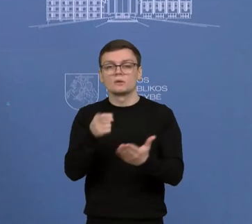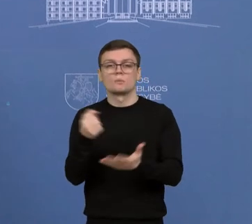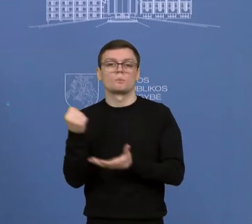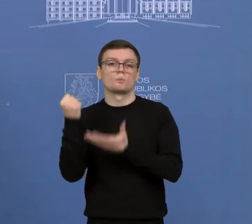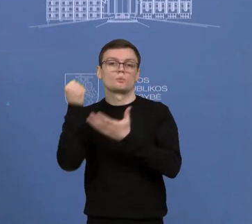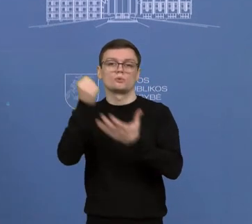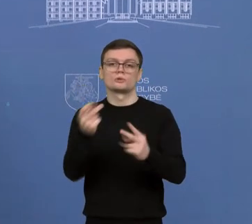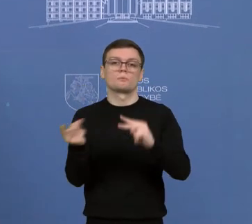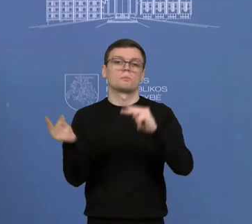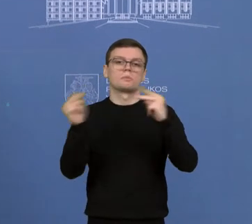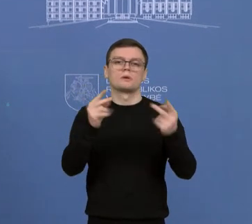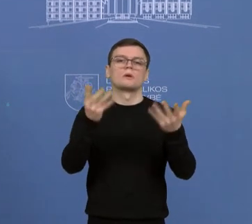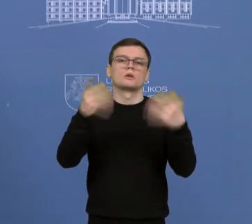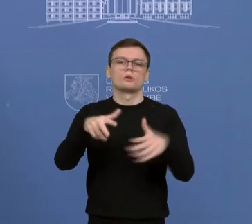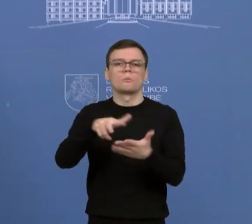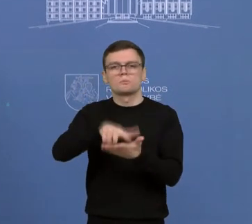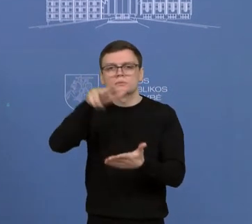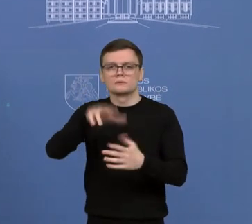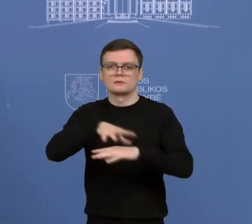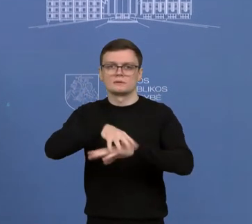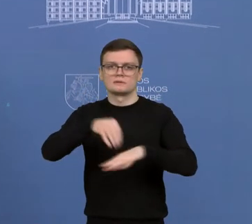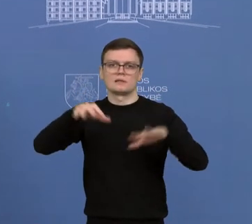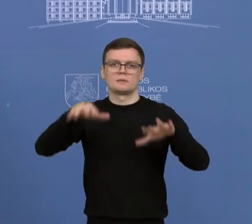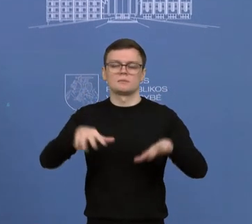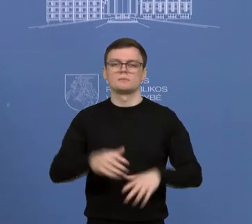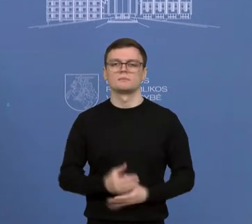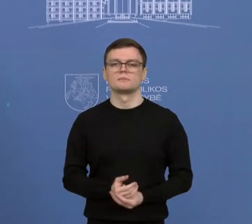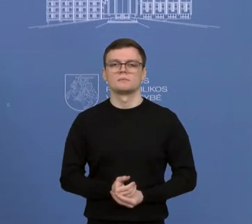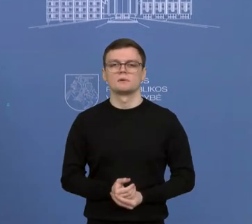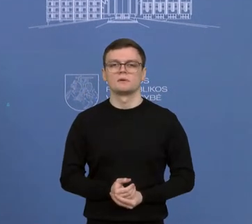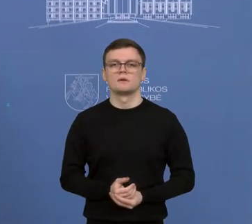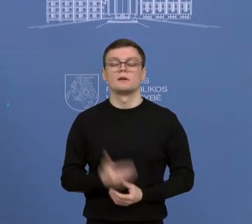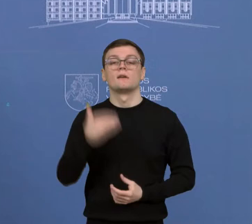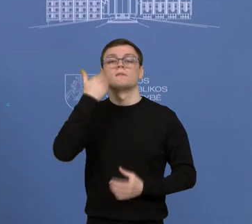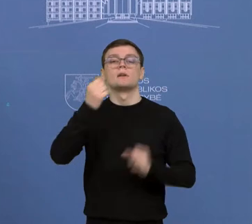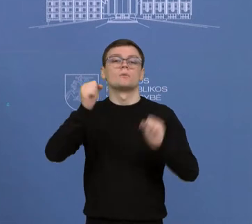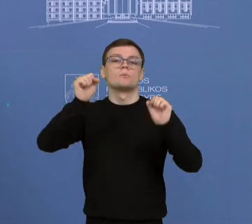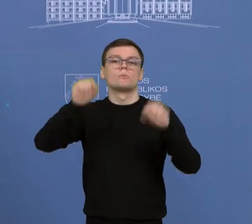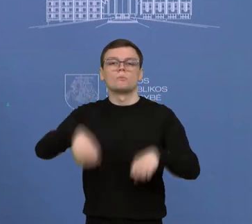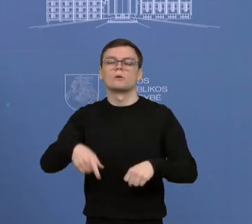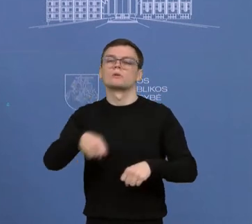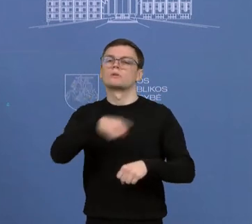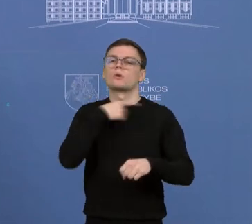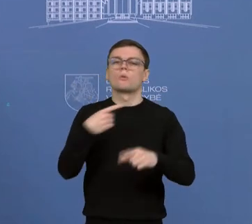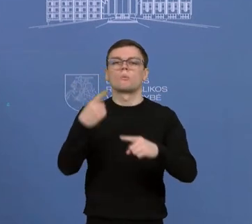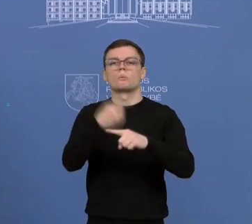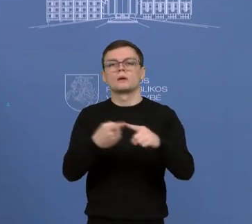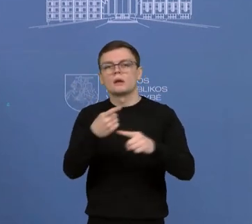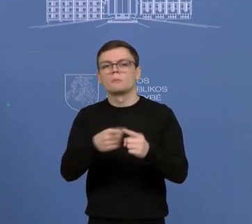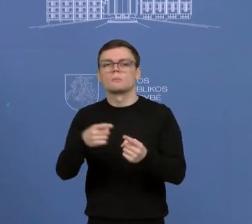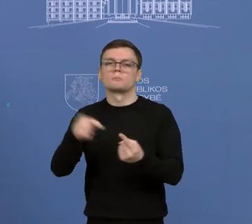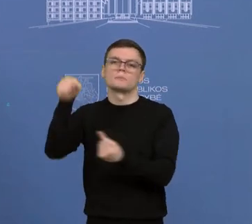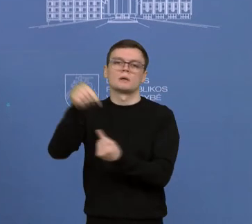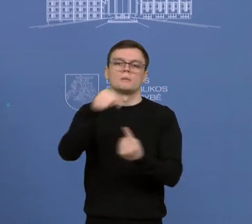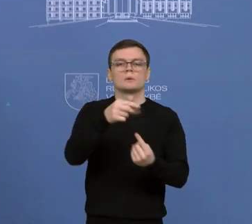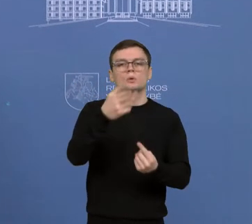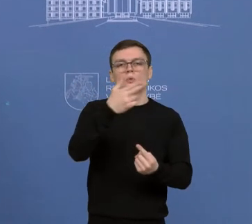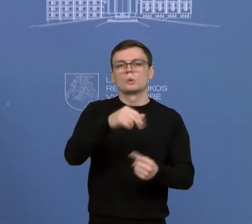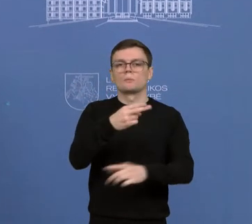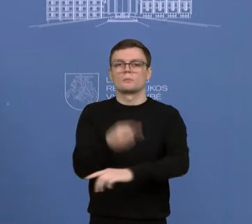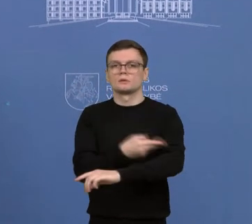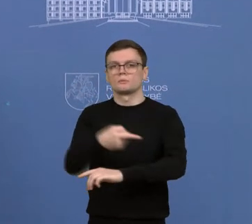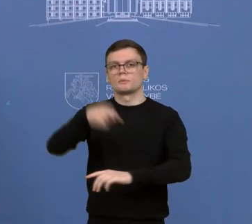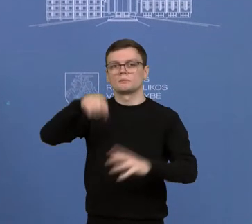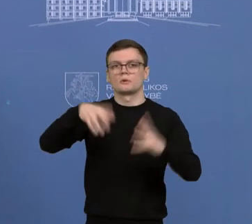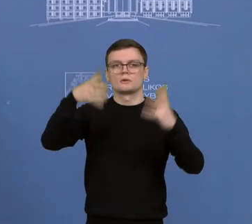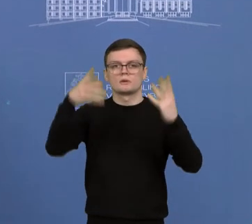pakeitimai jau bus priimti Seime. Tuomet galėtume didžiąją dalį priemonių taikyti nuo birželio 1 dienos. Dalis